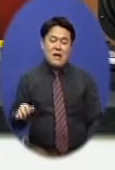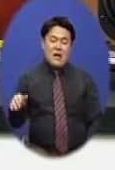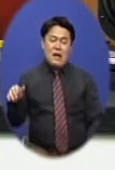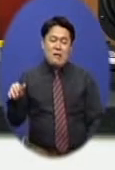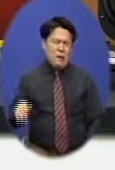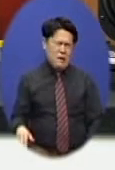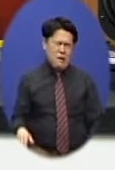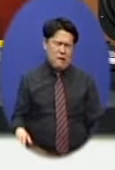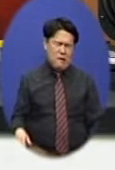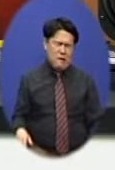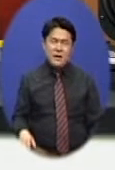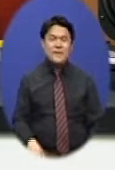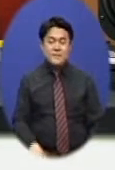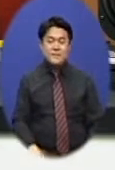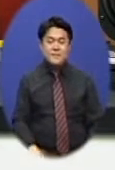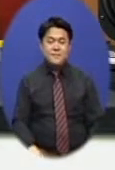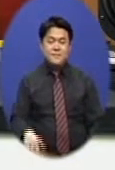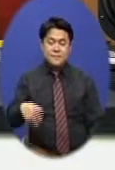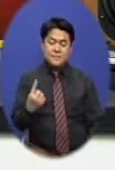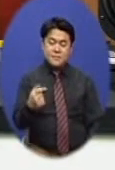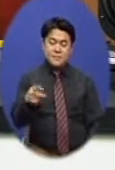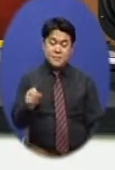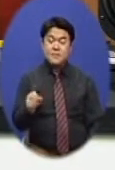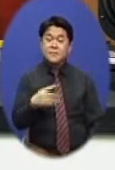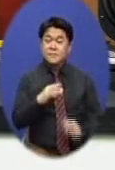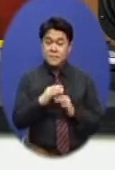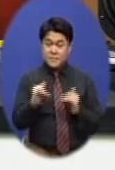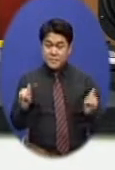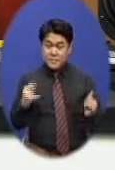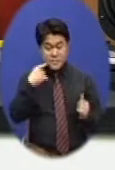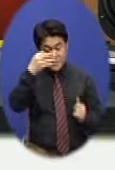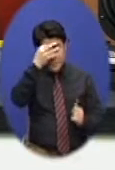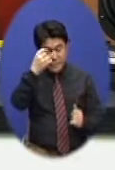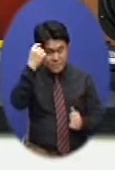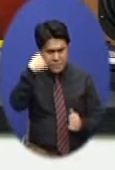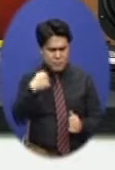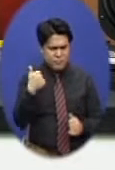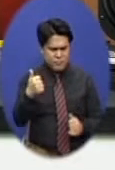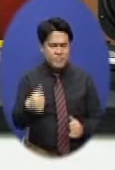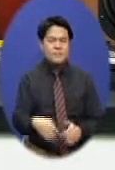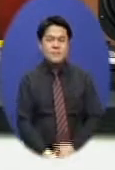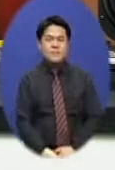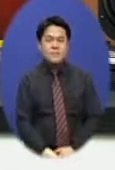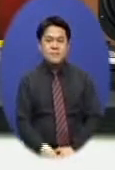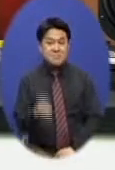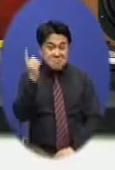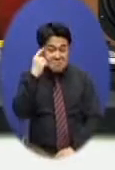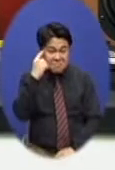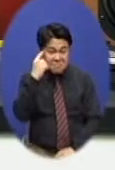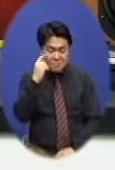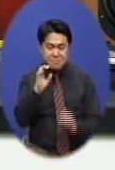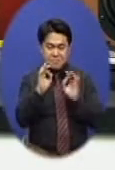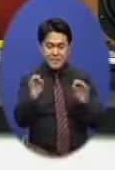편이죠, 지금. 네. 조경을 하신 분들은 예술적인 감각이 뛰어난 것 같아요. 왜 그러냐면 네.